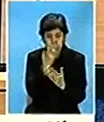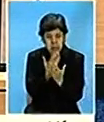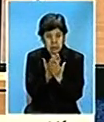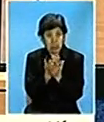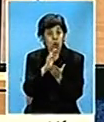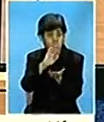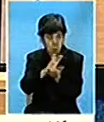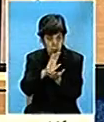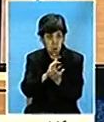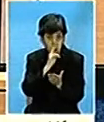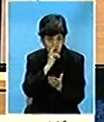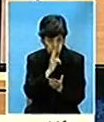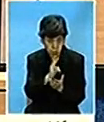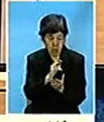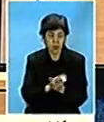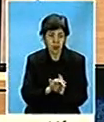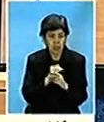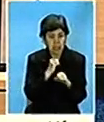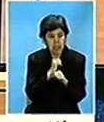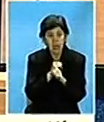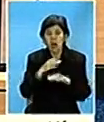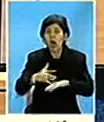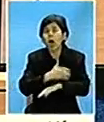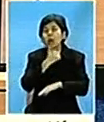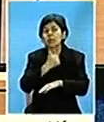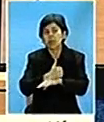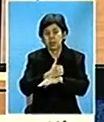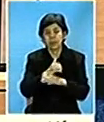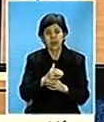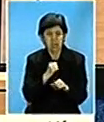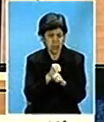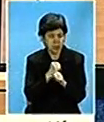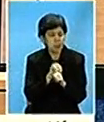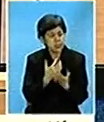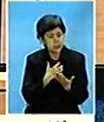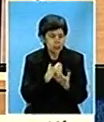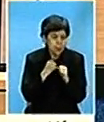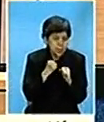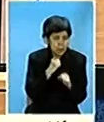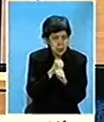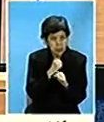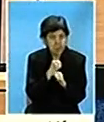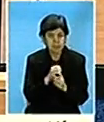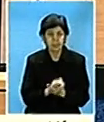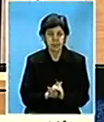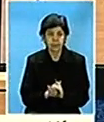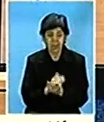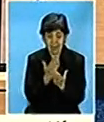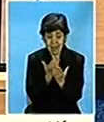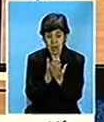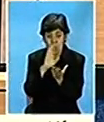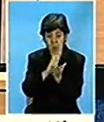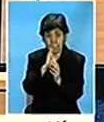ณเพื่อประโยชน์ทางการเมืองให้เหลือน้อยที่สุดเท่าที่จะทำได้ในงบประมาณ